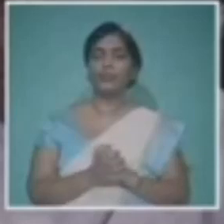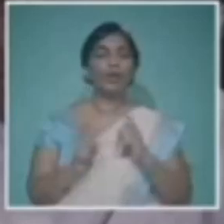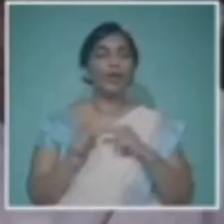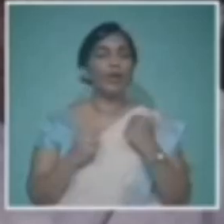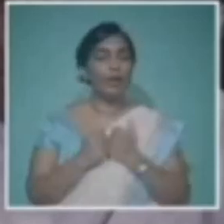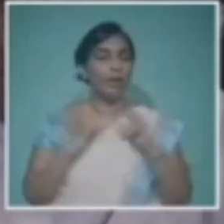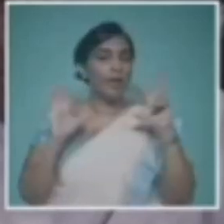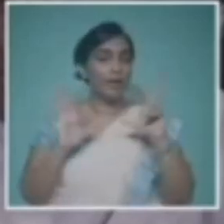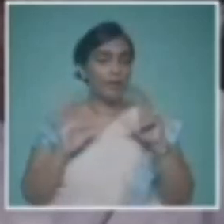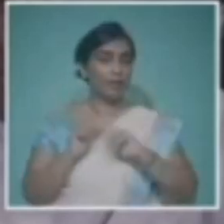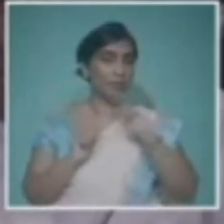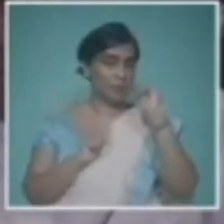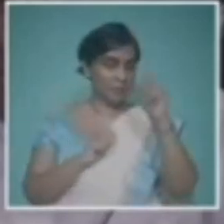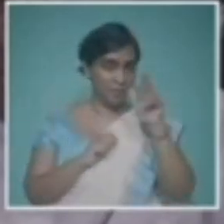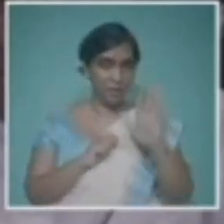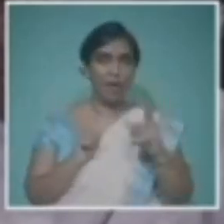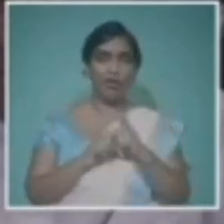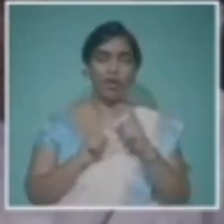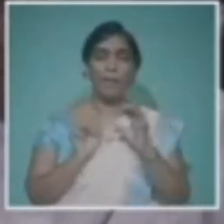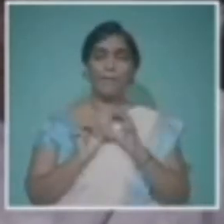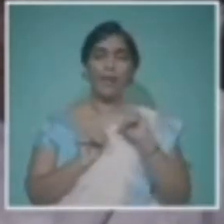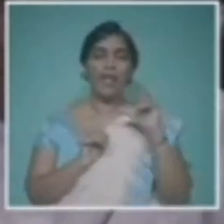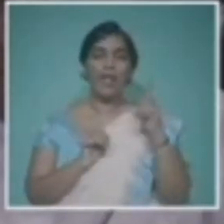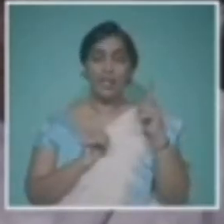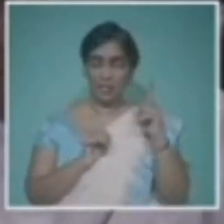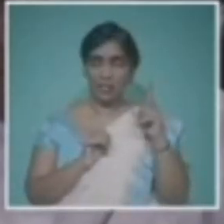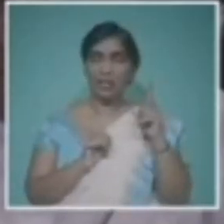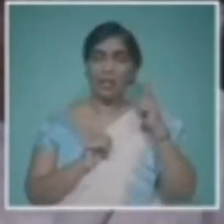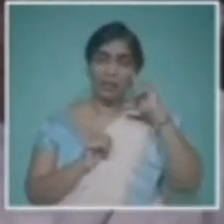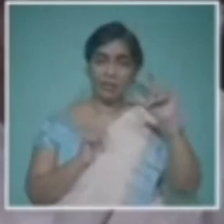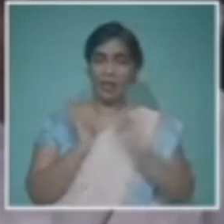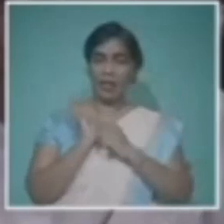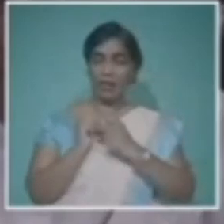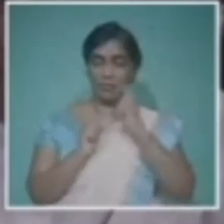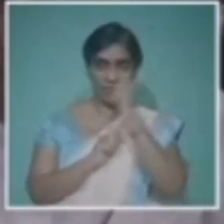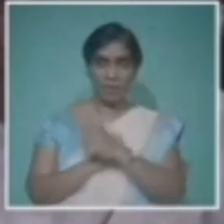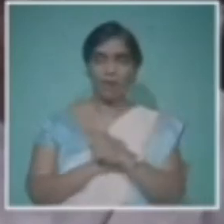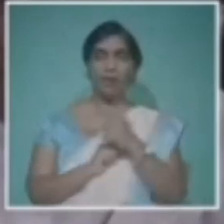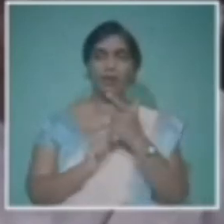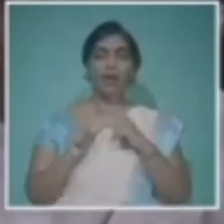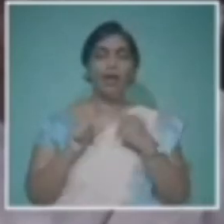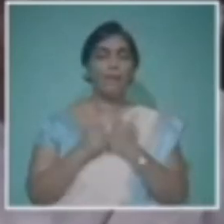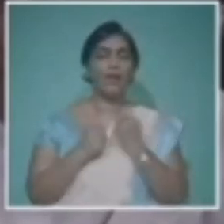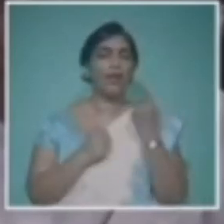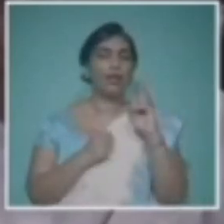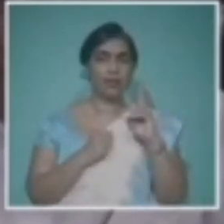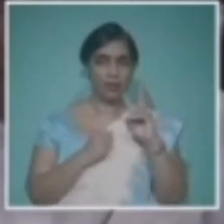අප්‍රේල් මාසේ 8 ගෙවන්න තිබුණා ඩොලර් මිලියන 70ක් චීන ණයක්. ඒක අප්‍රේල්